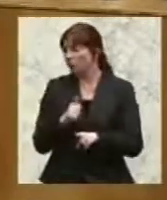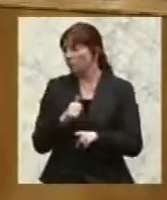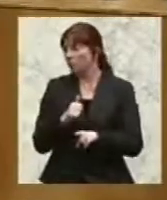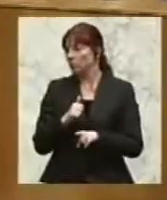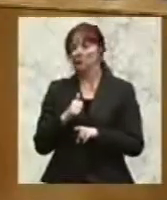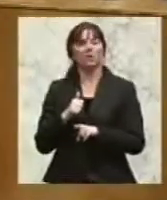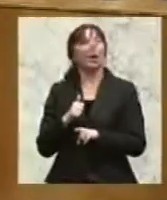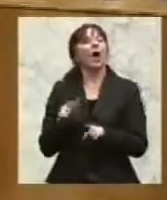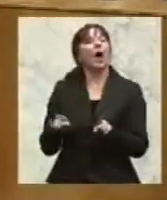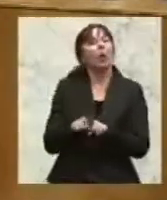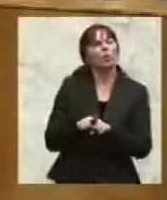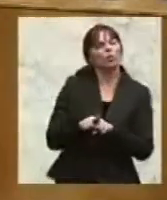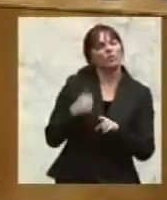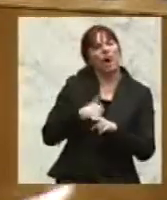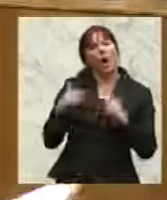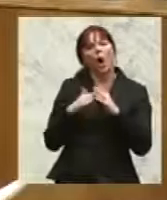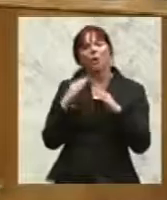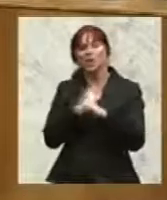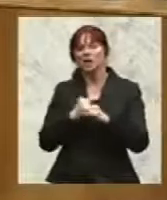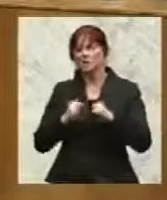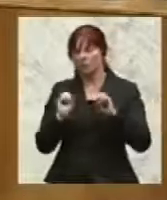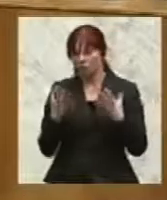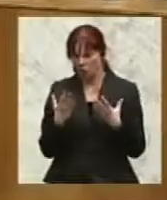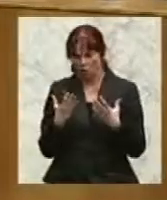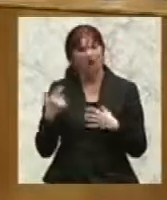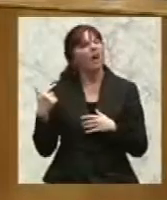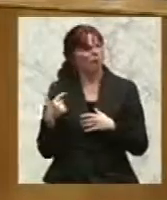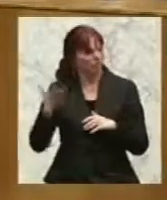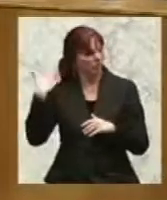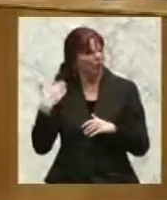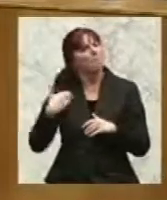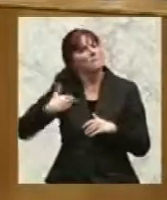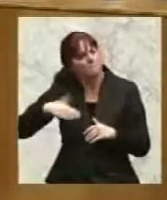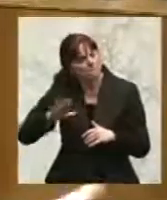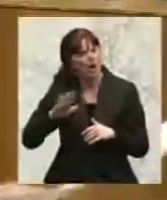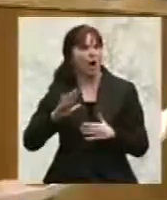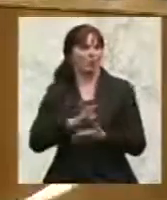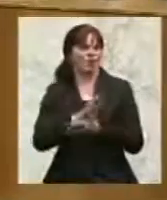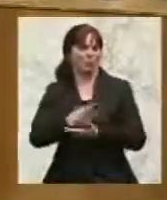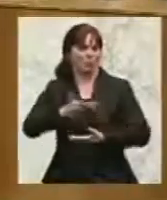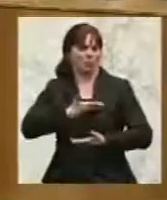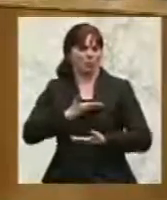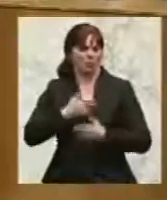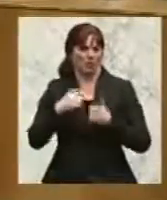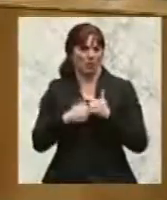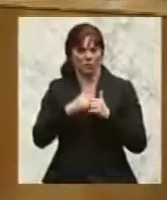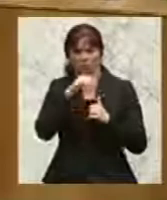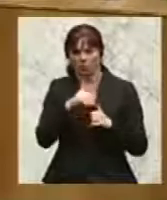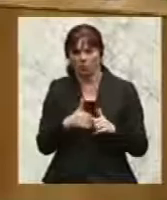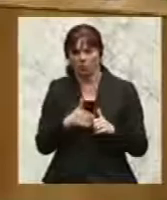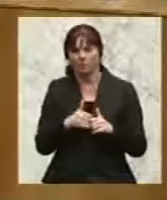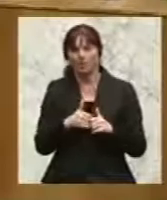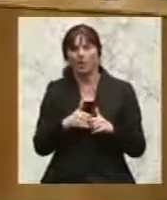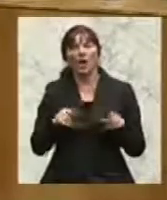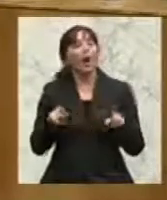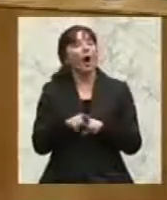getretenen Haushaltsreform sind ebenfalls eine Fülle von Mehraufgaben für den Rechnungshof verbunden. Die neue Rechnungslegungsverordnung umfasst natürlich